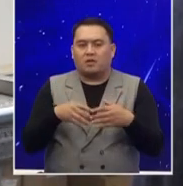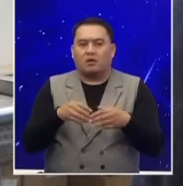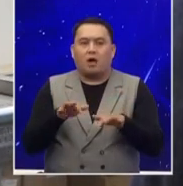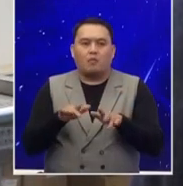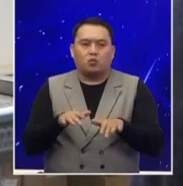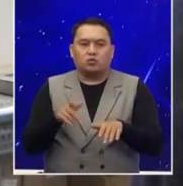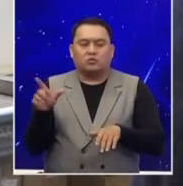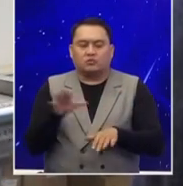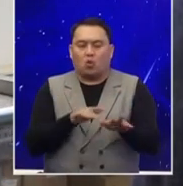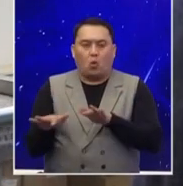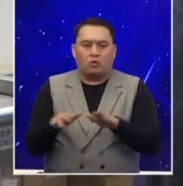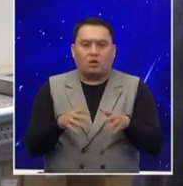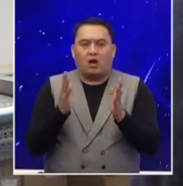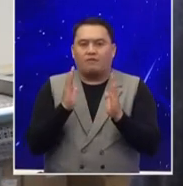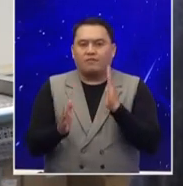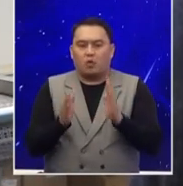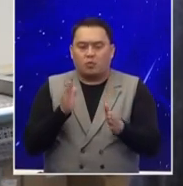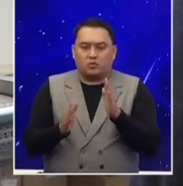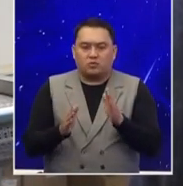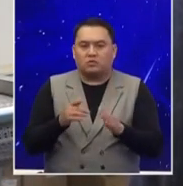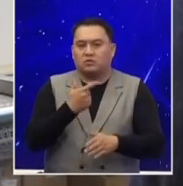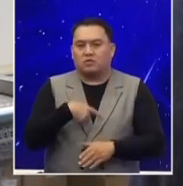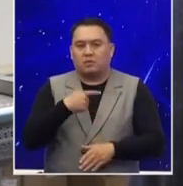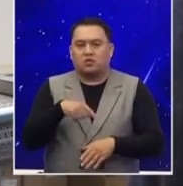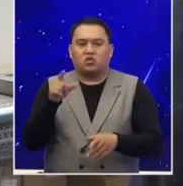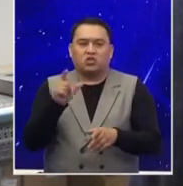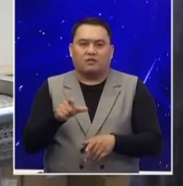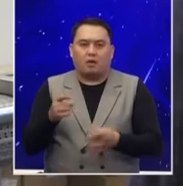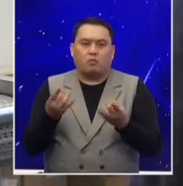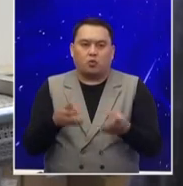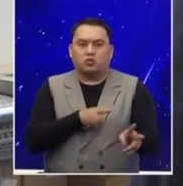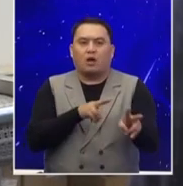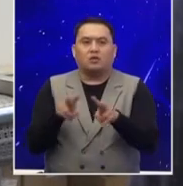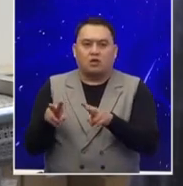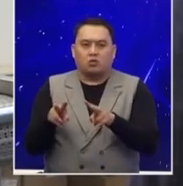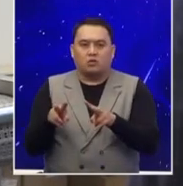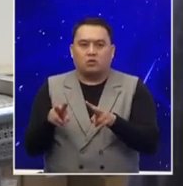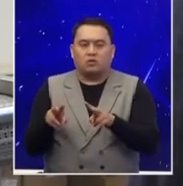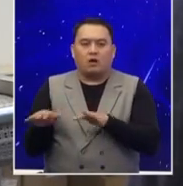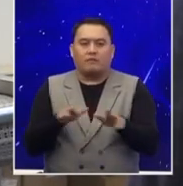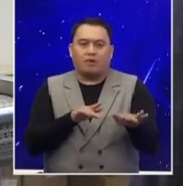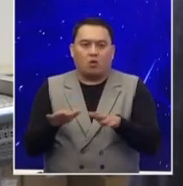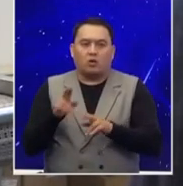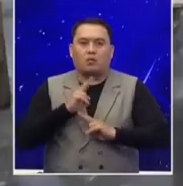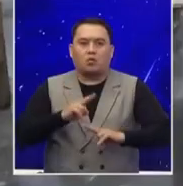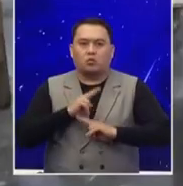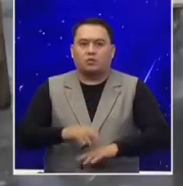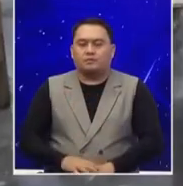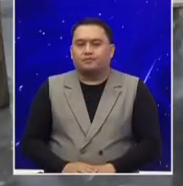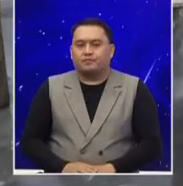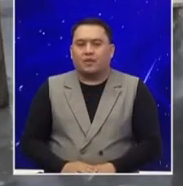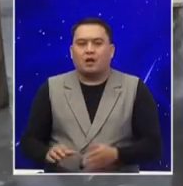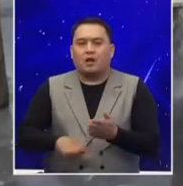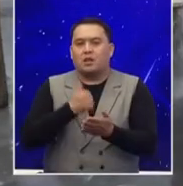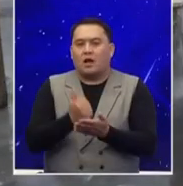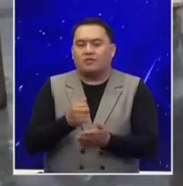все операции делаются в автоматическом режиме. Человек просто стоит и контролирует, значит, эту автоматическую работу. По словам